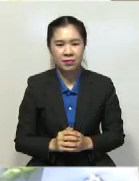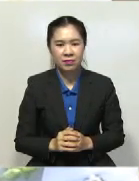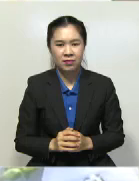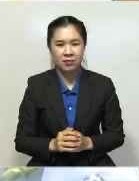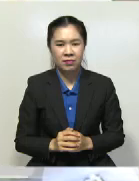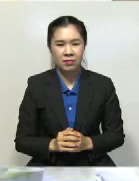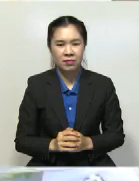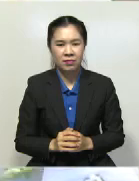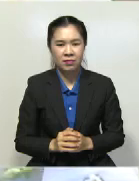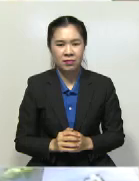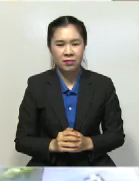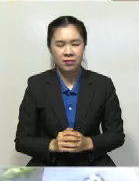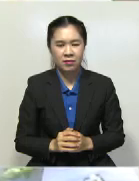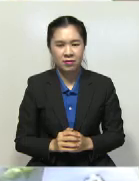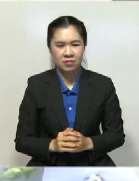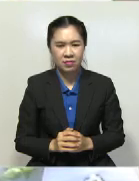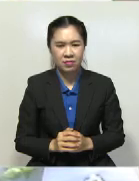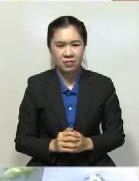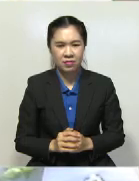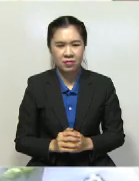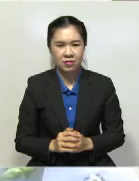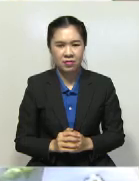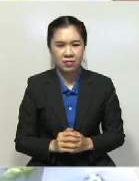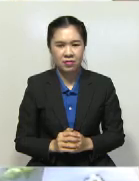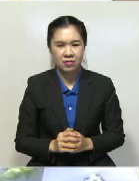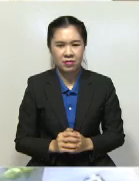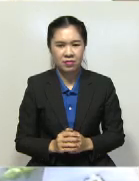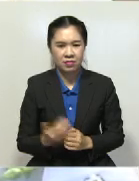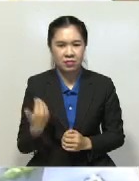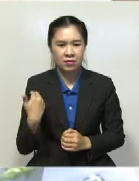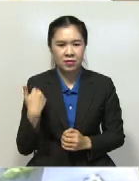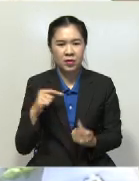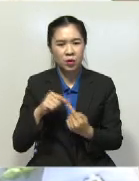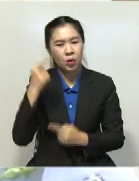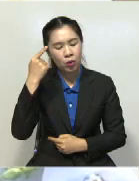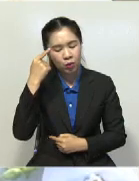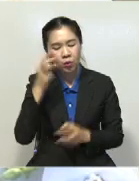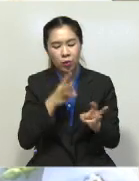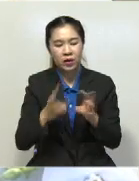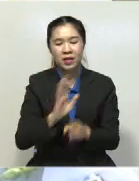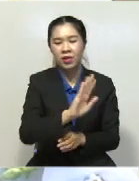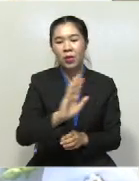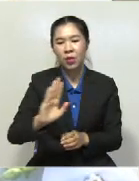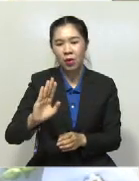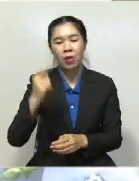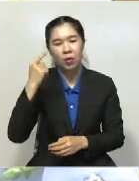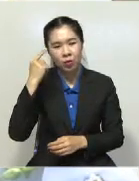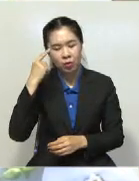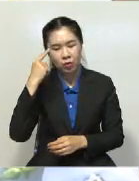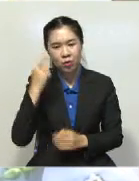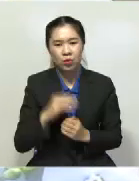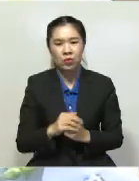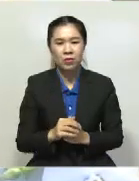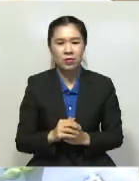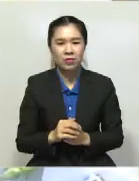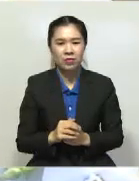ขึ้นในขณะนี้มาก่อนดังนั้นสิ่งสำคัญที่สุดคือเพื่อรู้เขารู้เราเราก็ต้องหาความรู้จักให้ตรงนั้นได้ระหว่